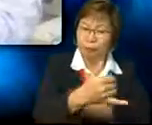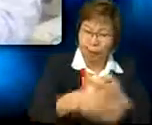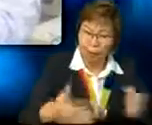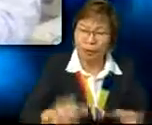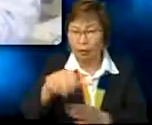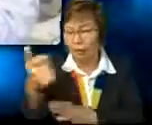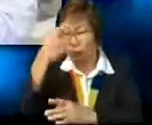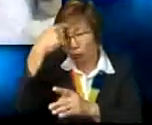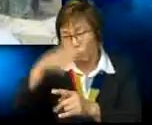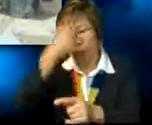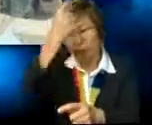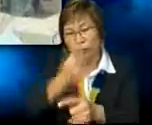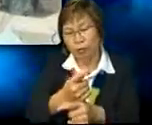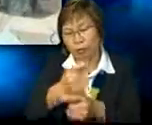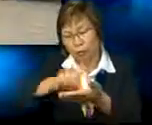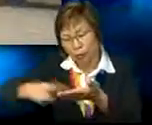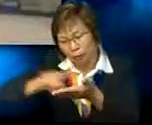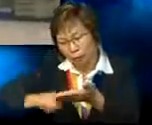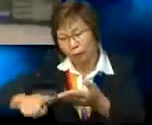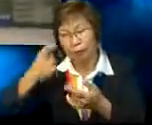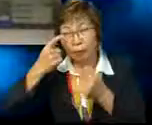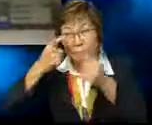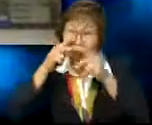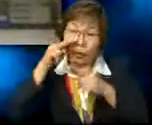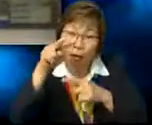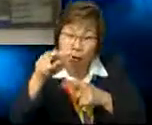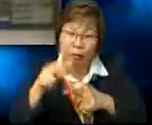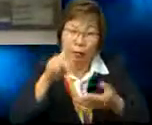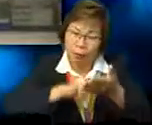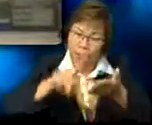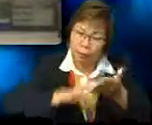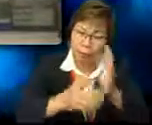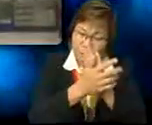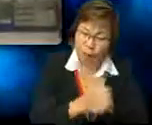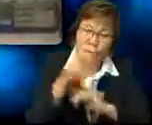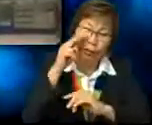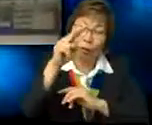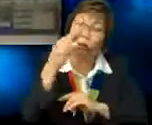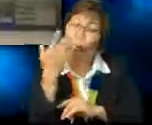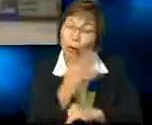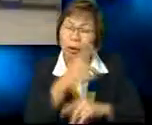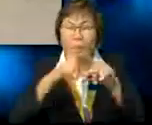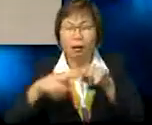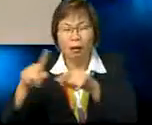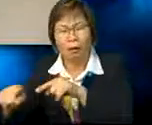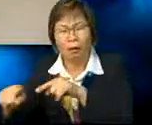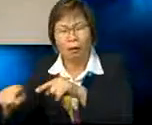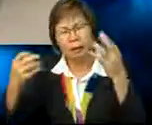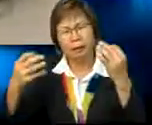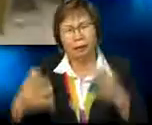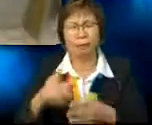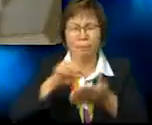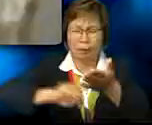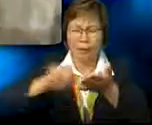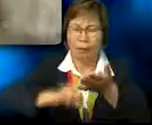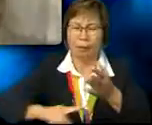lain untuk menentukan, memeriksa medan penglihatan, memeriksa keupayaan untuk melihat warna. Ya, banyak, ya, sebagai pemeriksaan